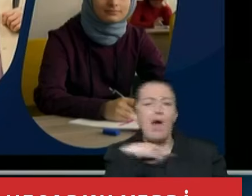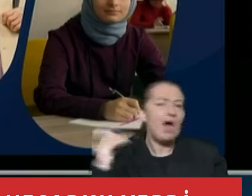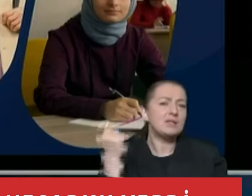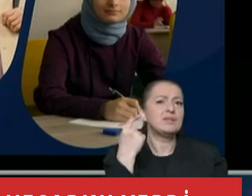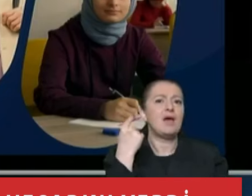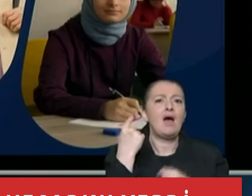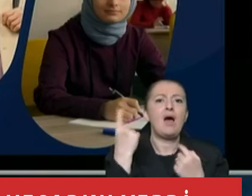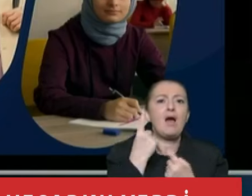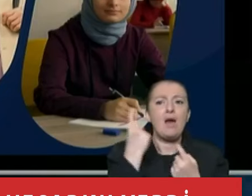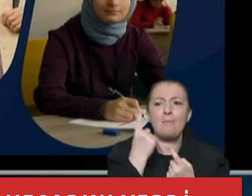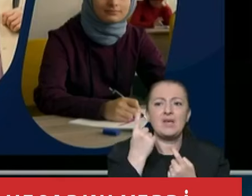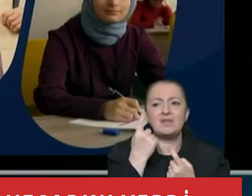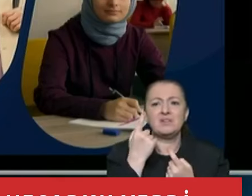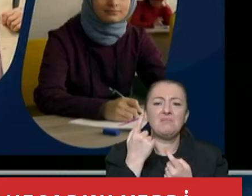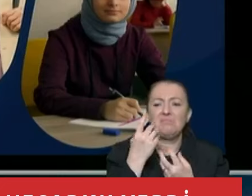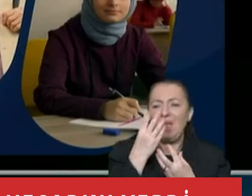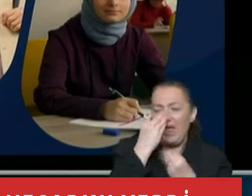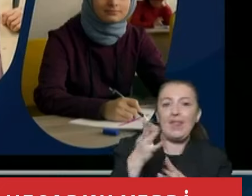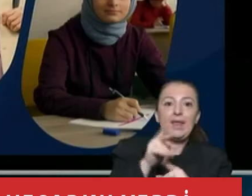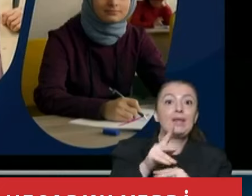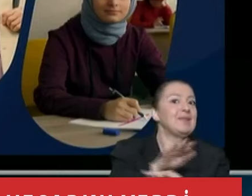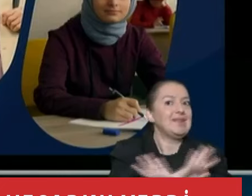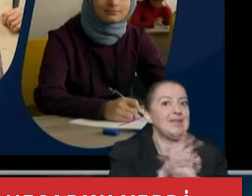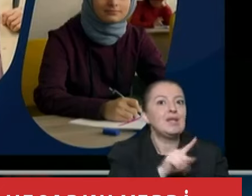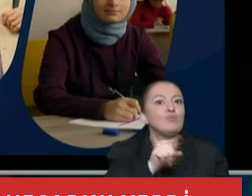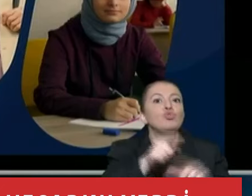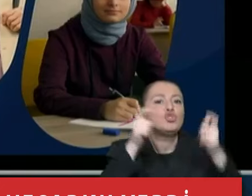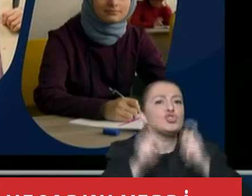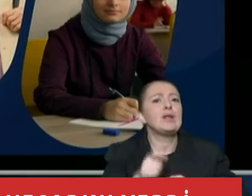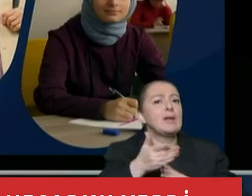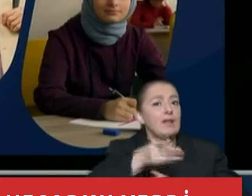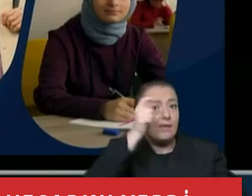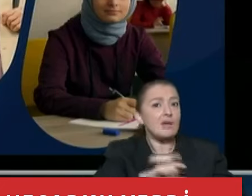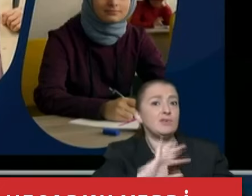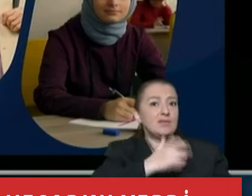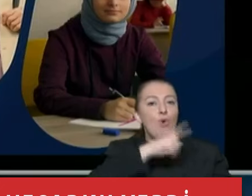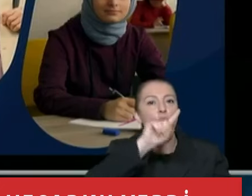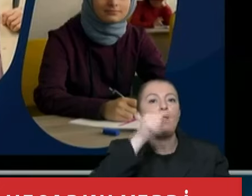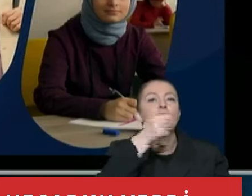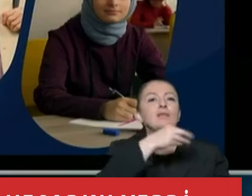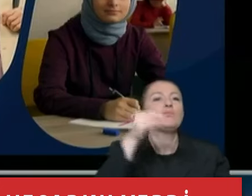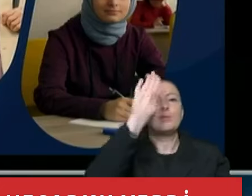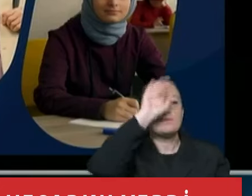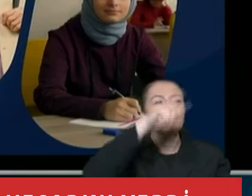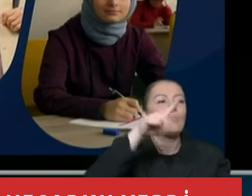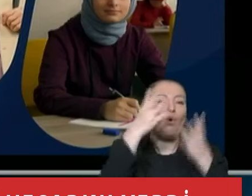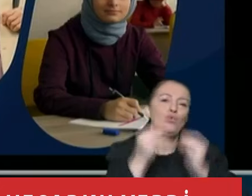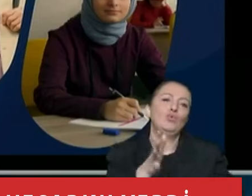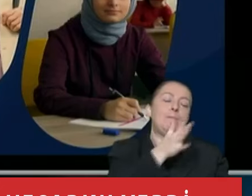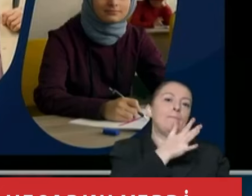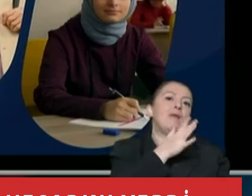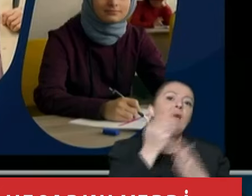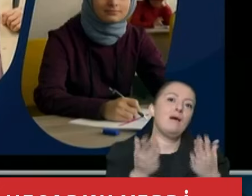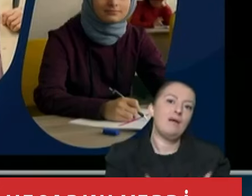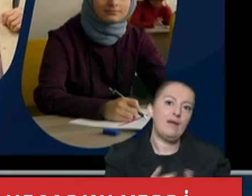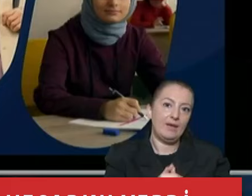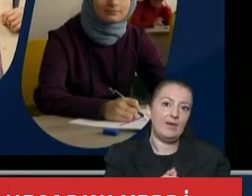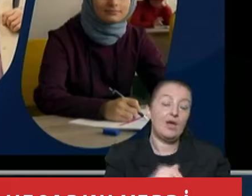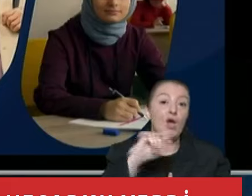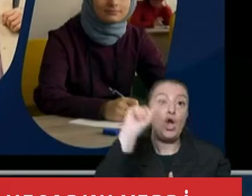lütuf olmadığını bu şehrin asıl sahibinin 16 milyon İstanbullu olduğunu bilerek hizmet ettik